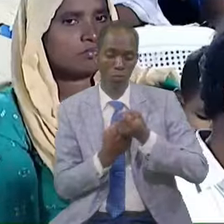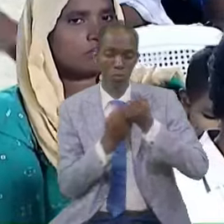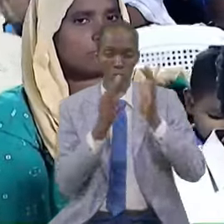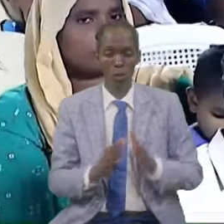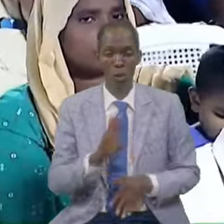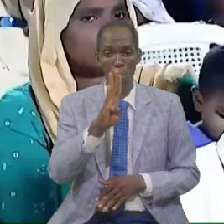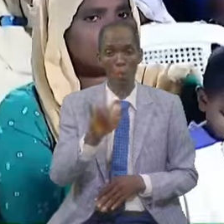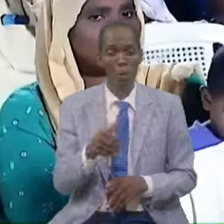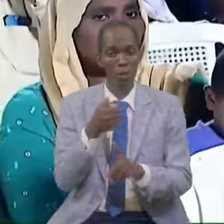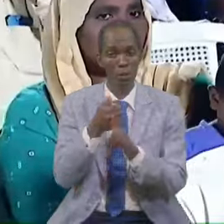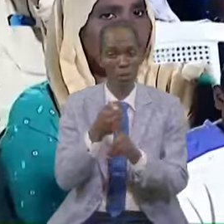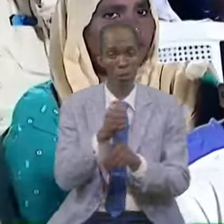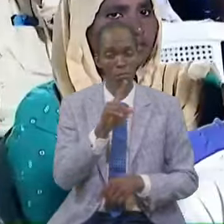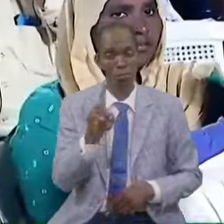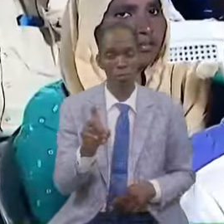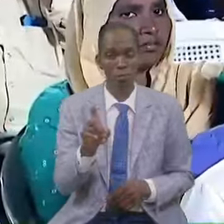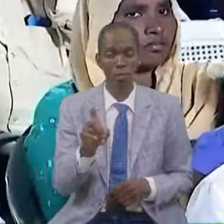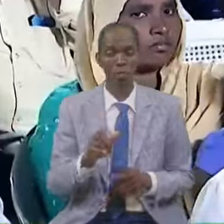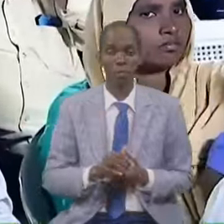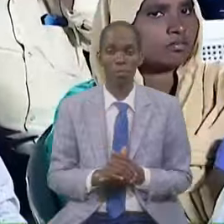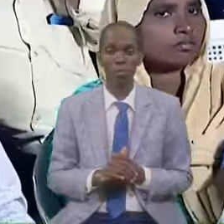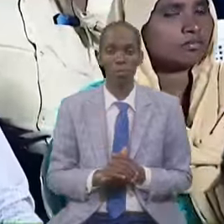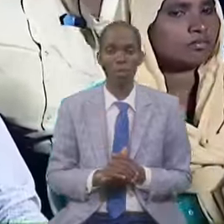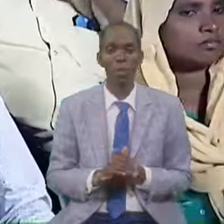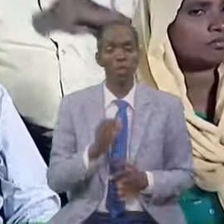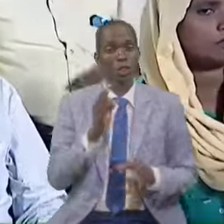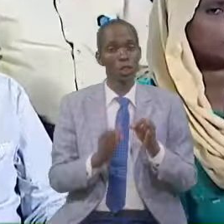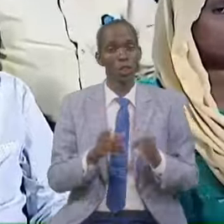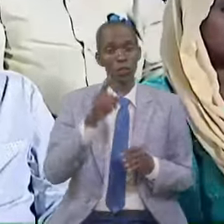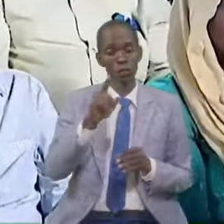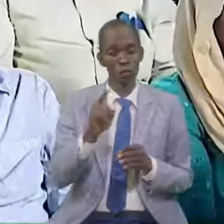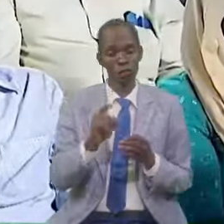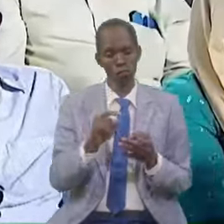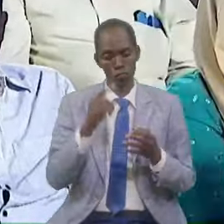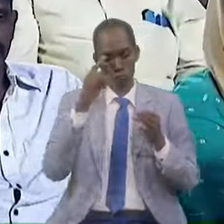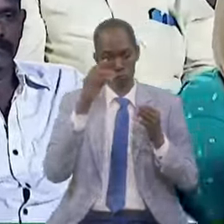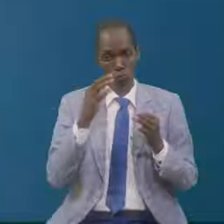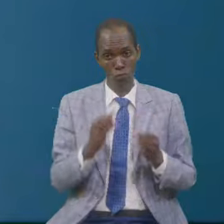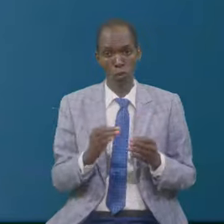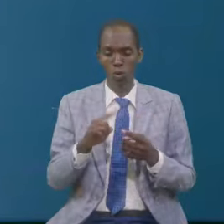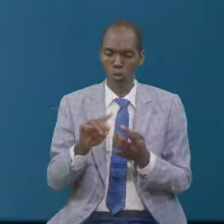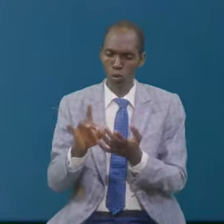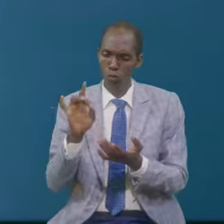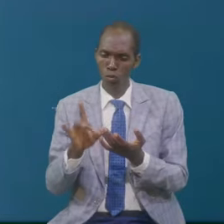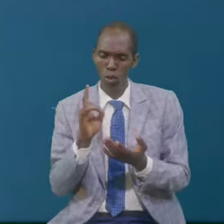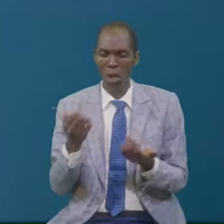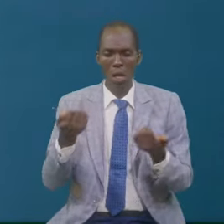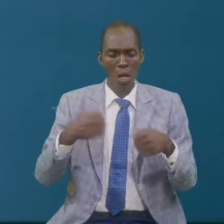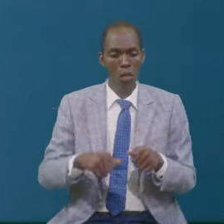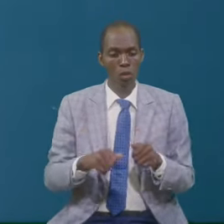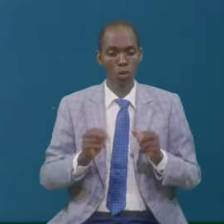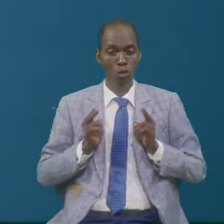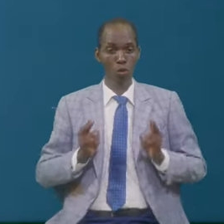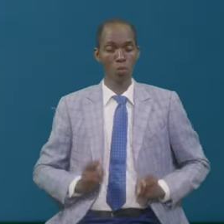kosam swayanga nyayavadini chusukuntaru. If you choose any lawyer, any advocate, human, మీరు